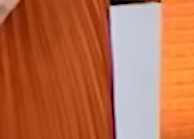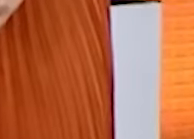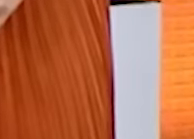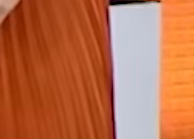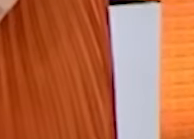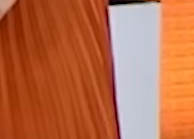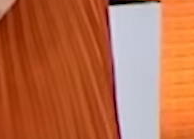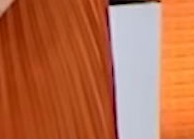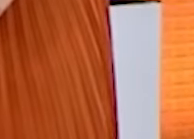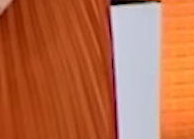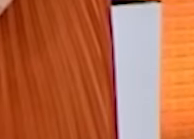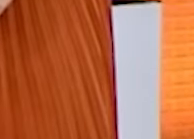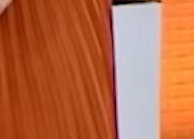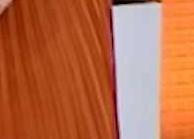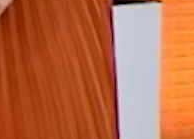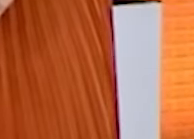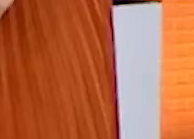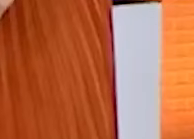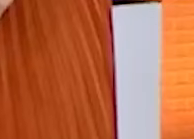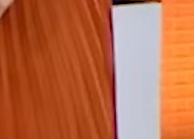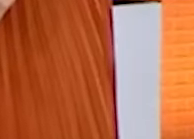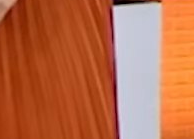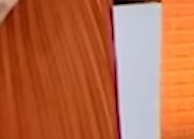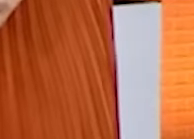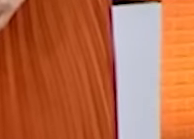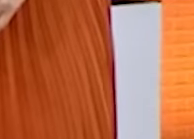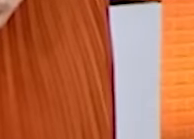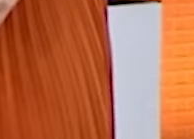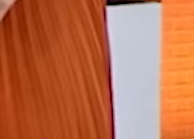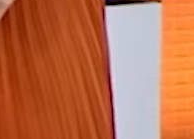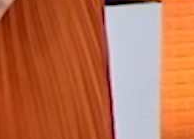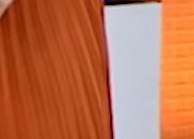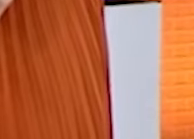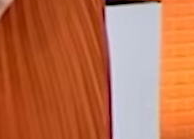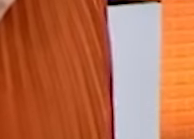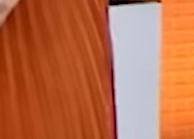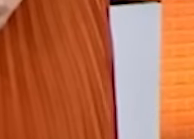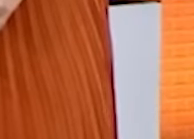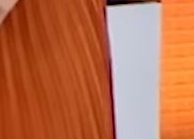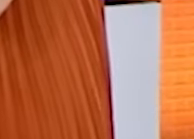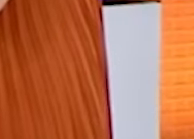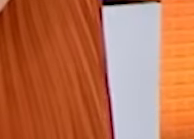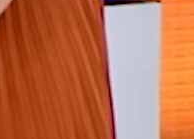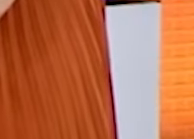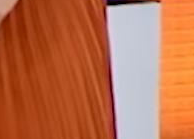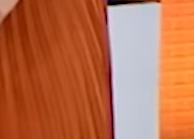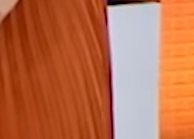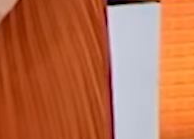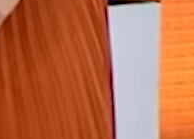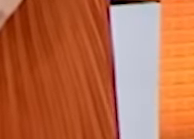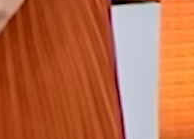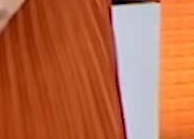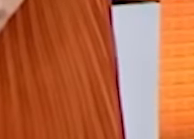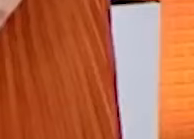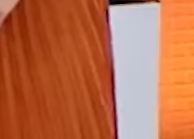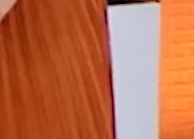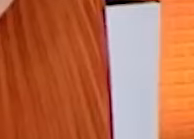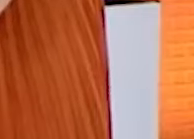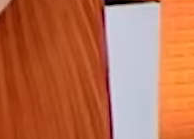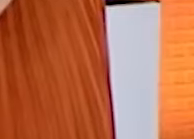Mga kapuso, para una ka sa mga balita, mag-subscribe sa GMA Integrated News sa YouTube. Sa mga kapuso abroad, subaybayan